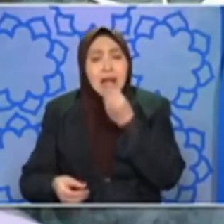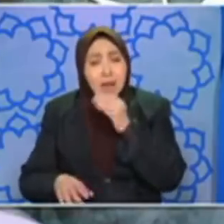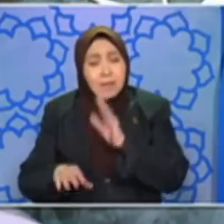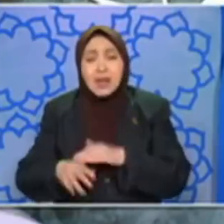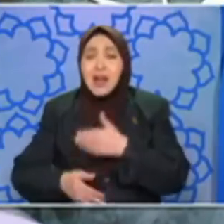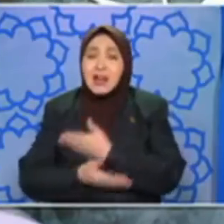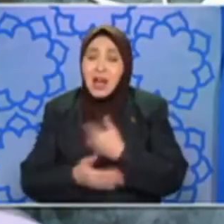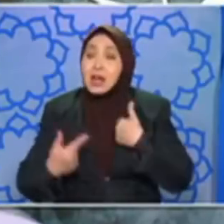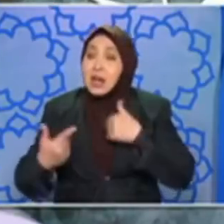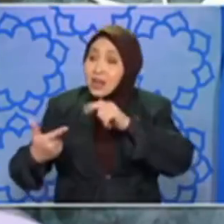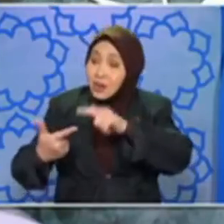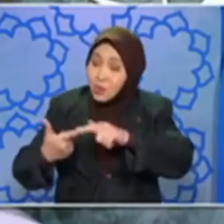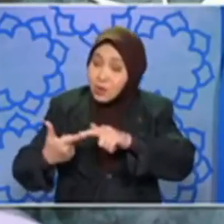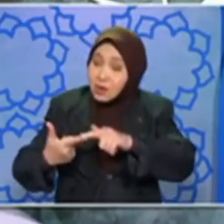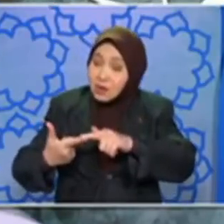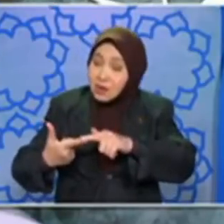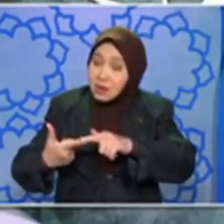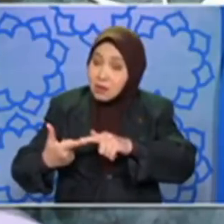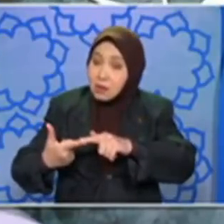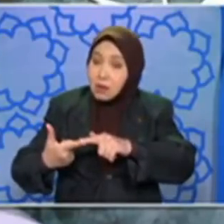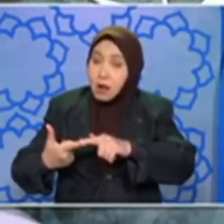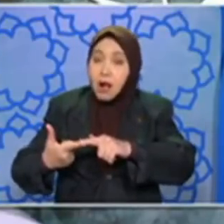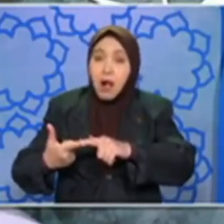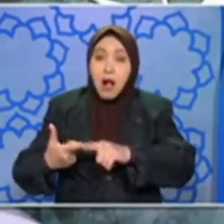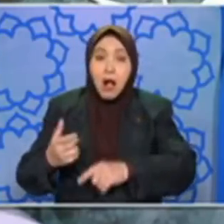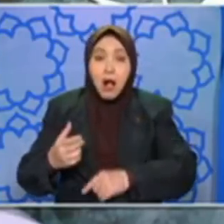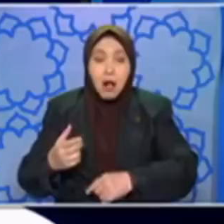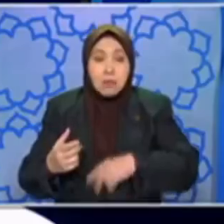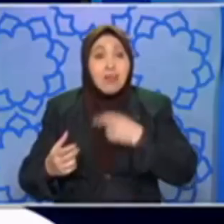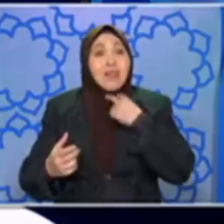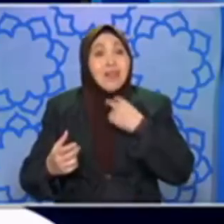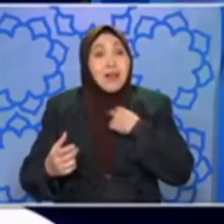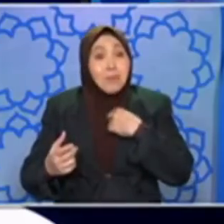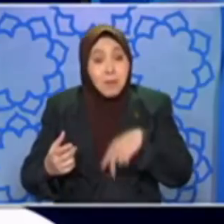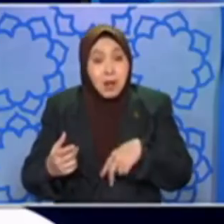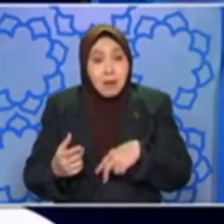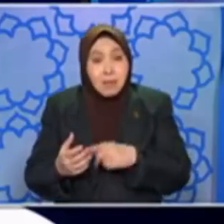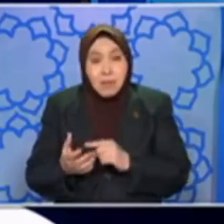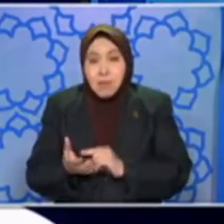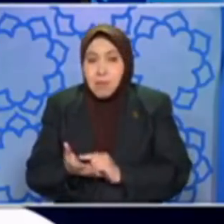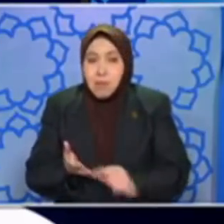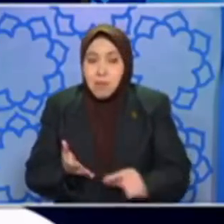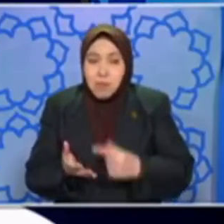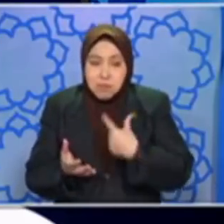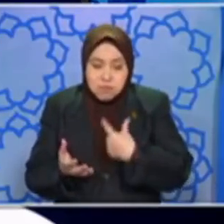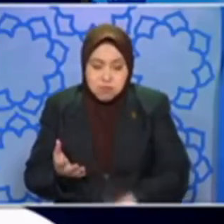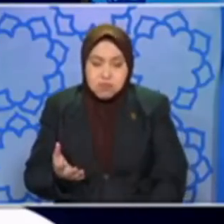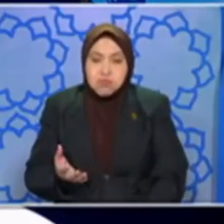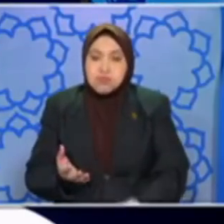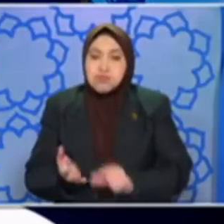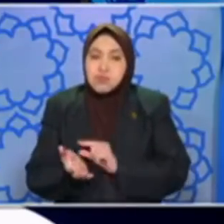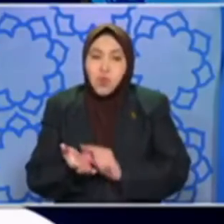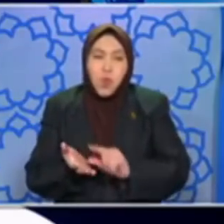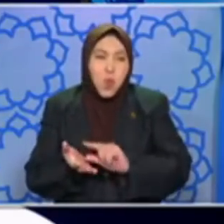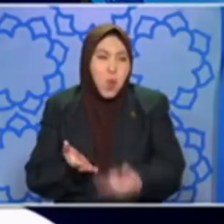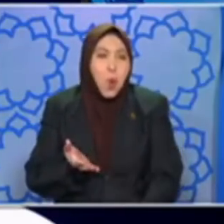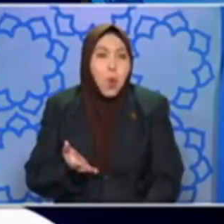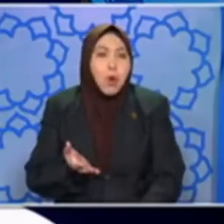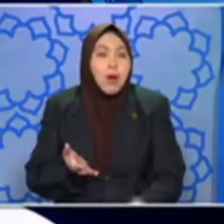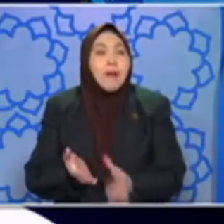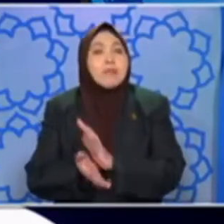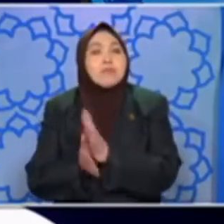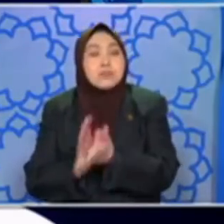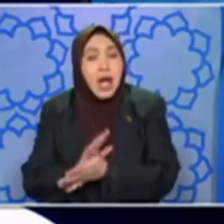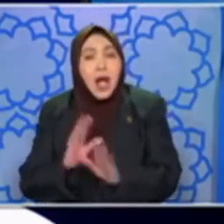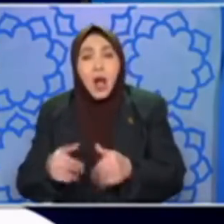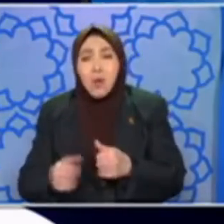tapi ada yang kedua, yang dia menggugurkan anak. Anak belum lahir lagi, dia gugurkan pasal nanti kalau anak ramai nanti COVID-19 ini macam mana saya nak bagi